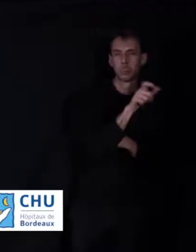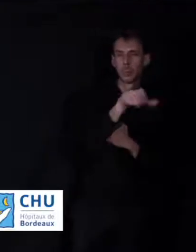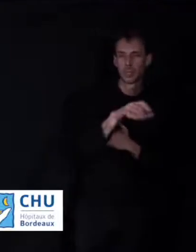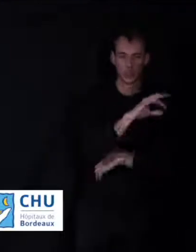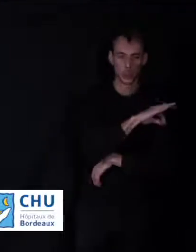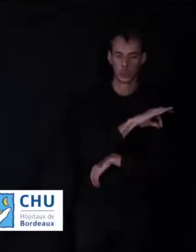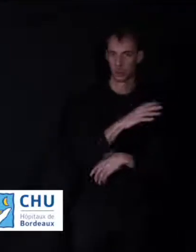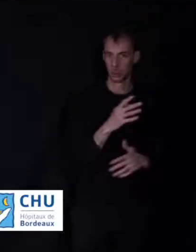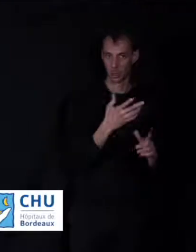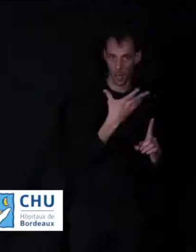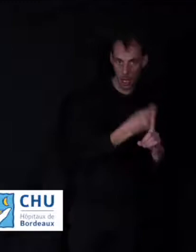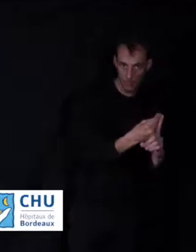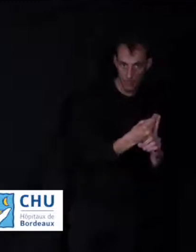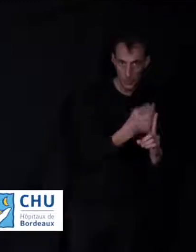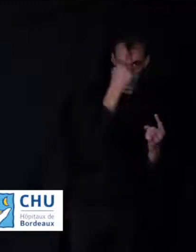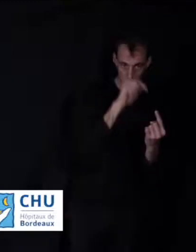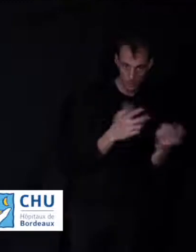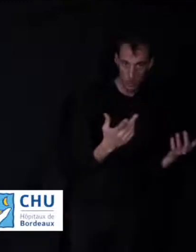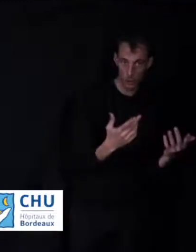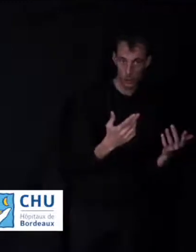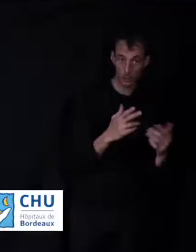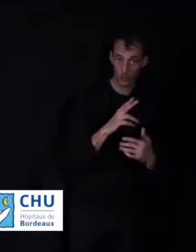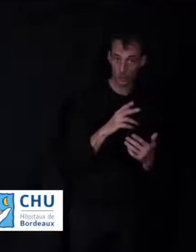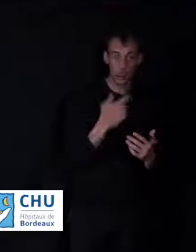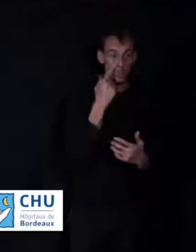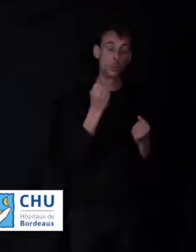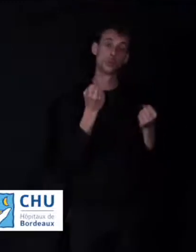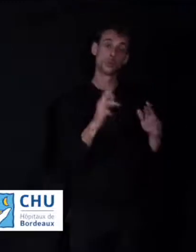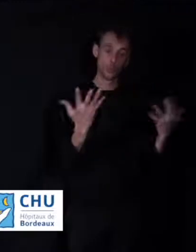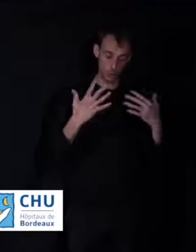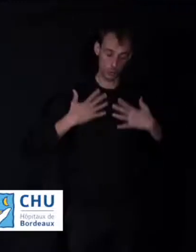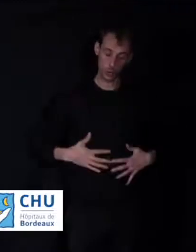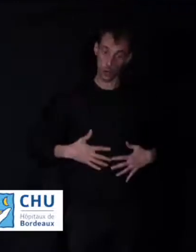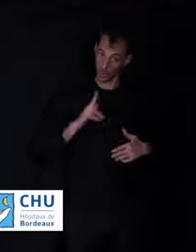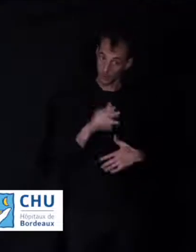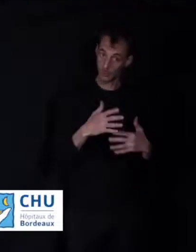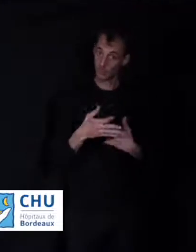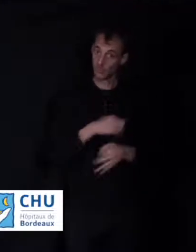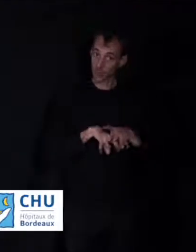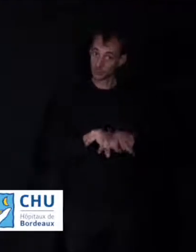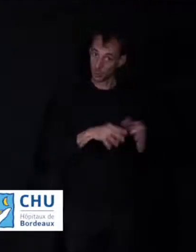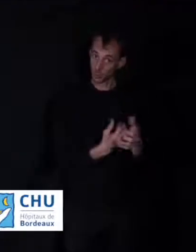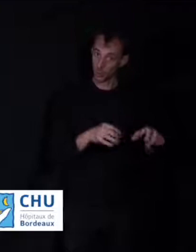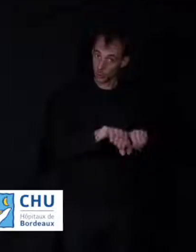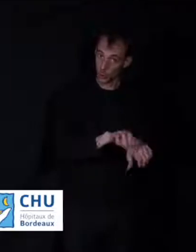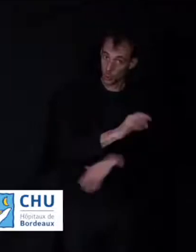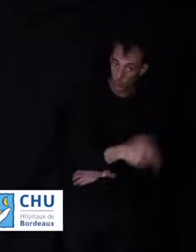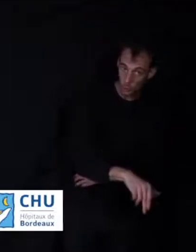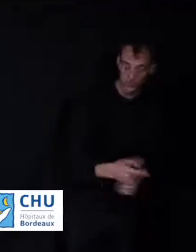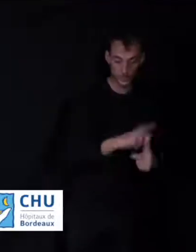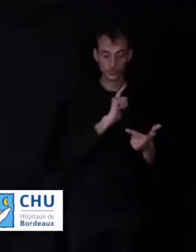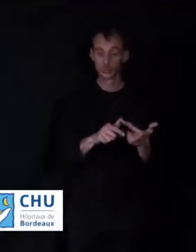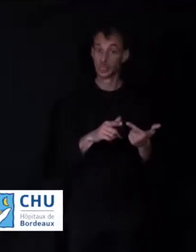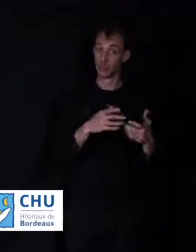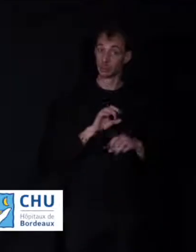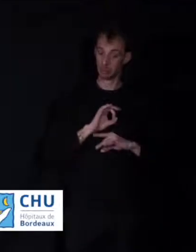simples. L'immunogénicité, est-ce qu'on va faire des anticorps? Et la tolérance, est-ce qu'il va y avoir des effets indésirables que l'on peut voir rapidement?